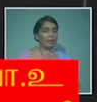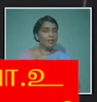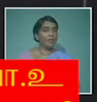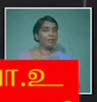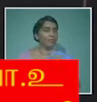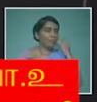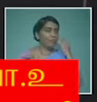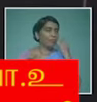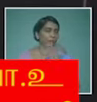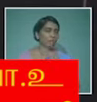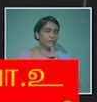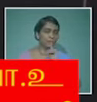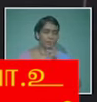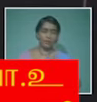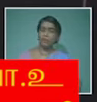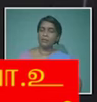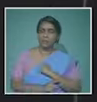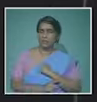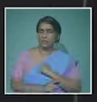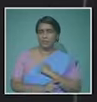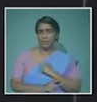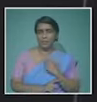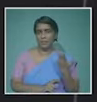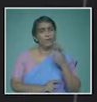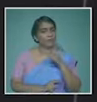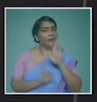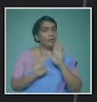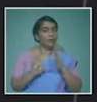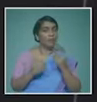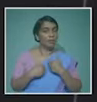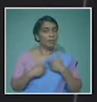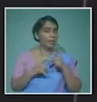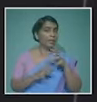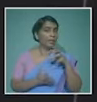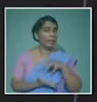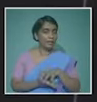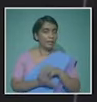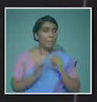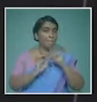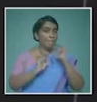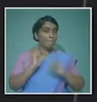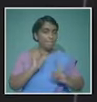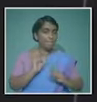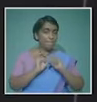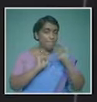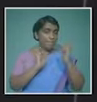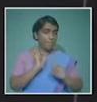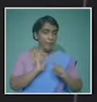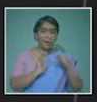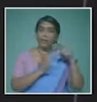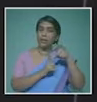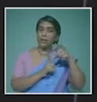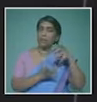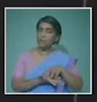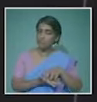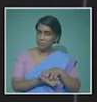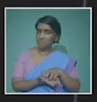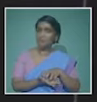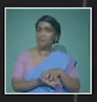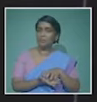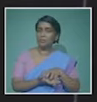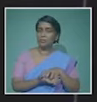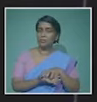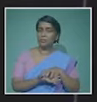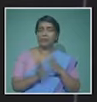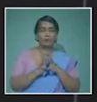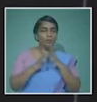என்னை மட்டக்களப்பிலே பெருவாரியாக வாக்களித்து வெல்ல வைத்த மக்கள் ஏன் பிள்ளையானவர்கள் மௌனமாக இருக்கிறாருங்கிற ஒரு கேள்வி இருப்பதன் காரணமாக நிச்சயமாக